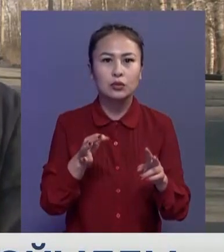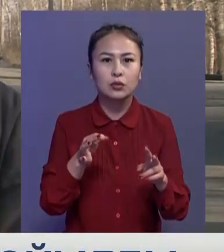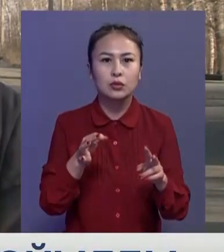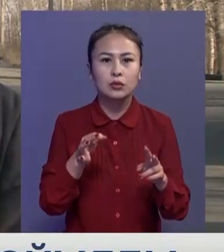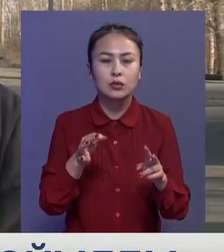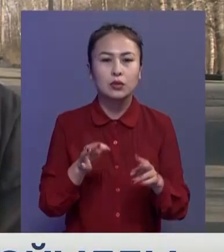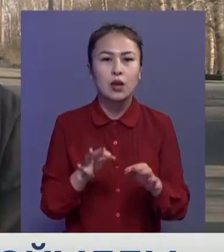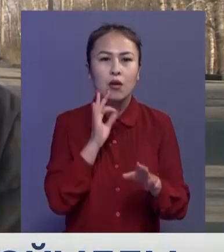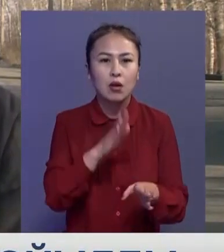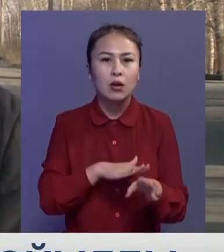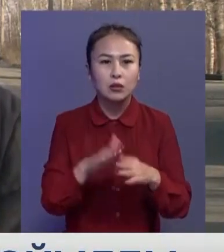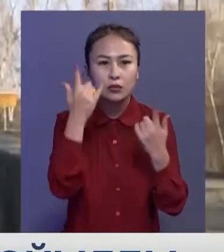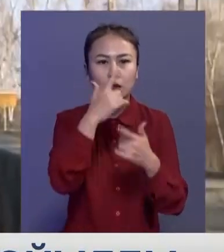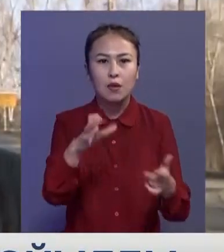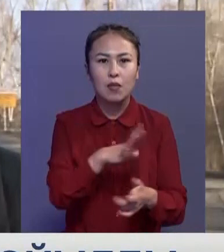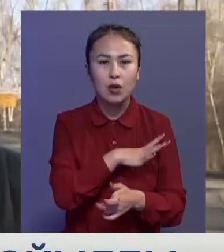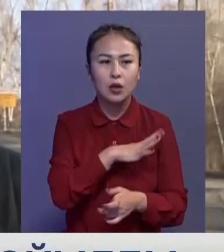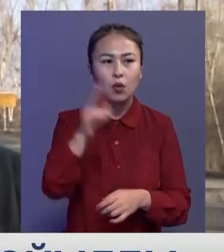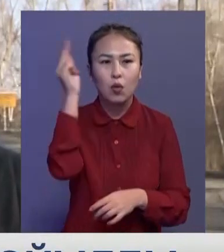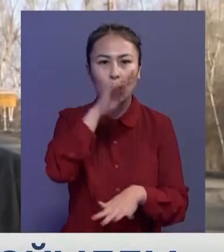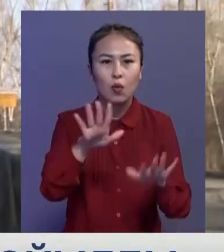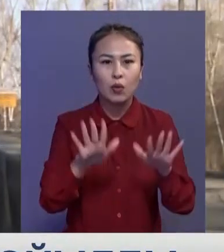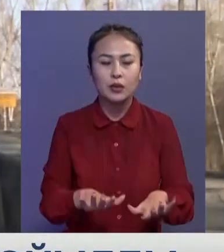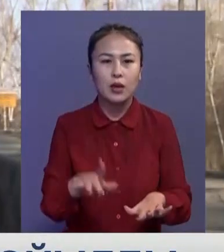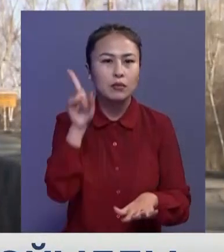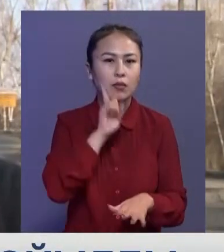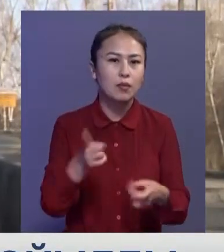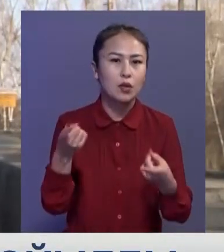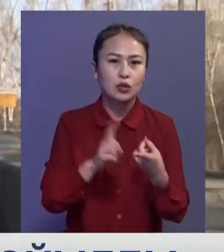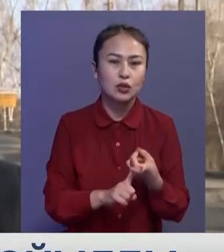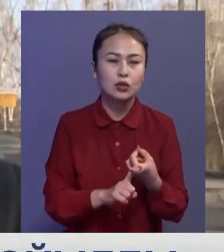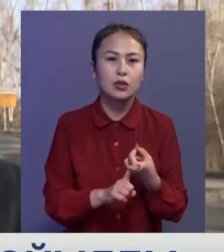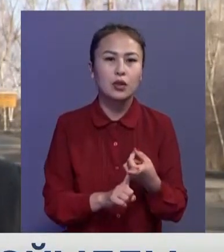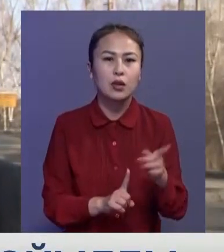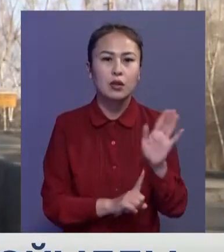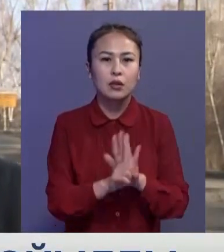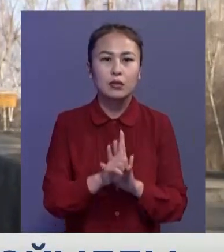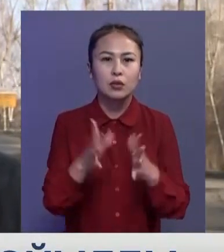осындай қосымша қаулы шығарылған болатын. Оқу орындары бойынша бізде бүгінгі күні